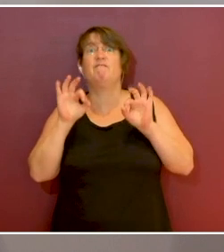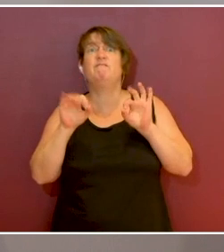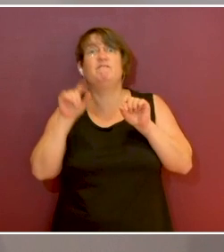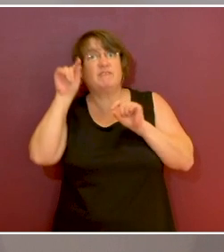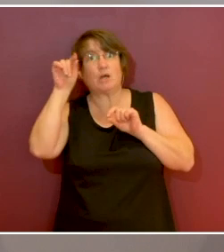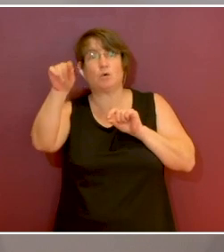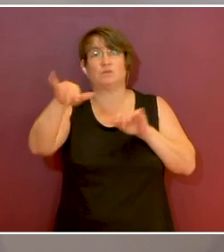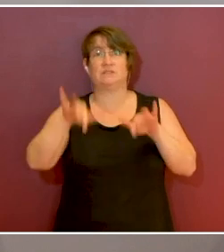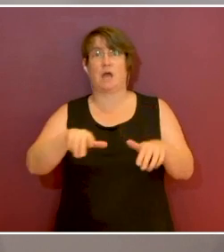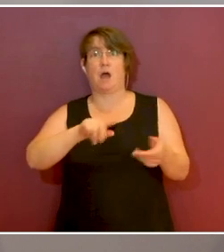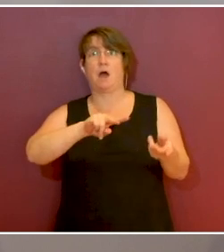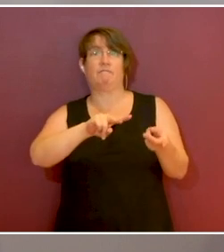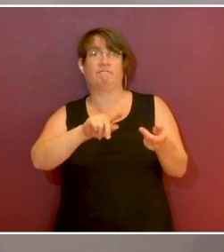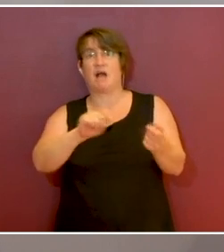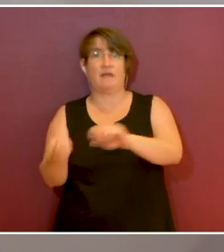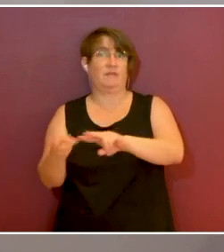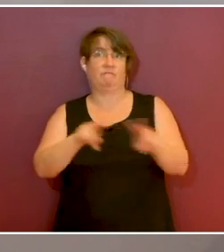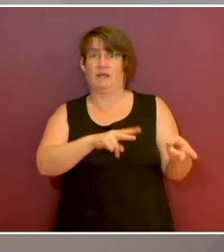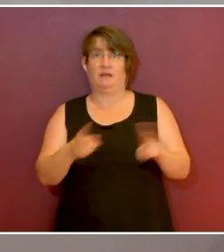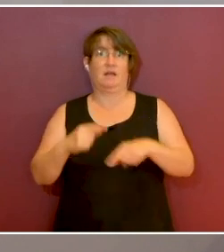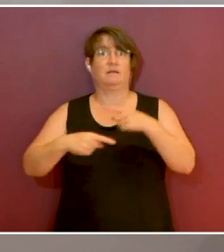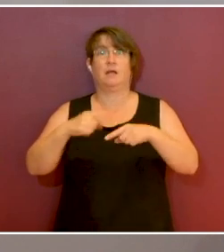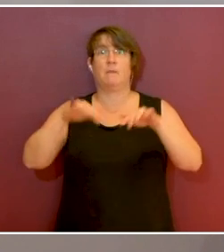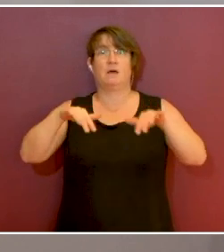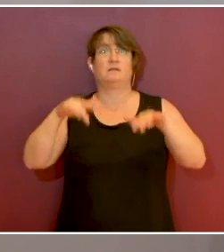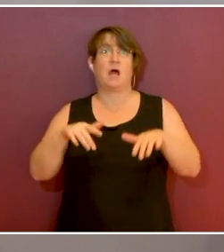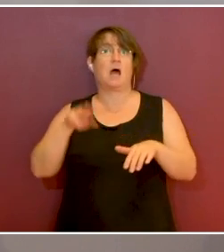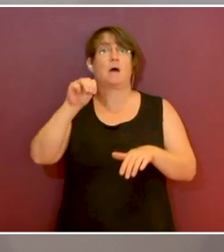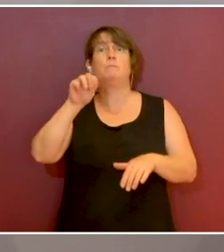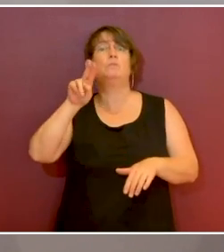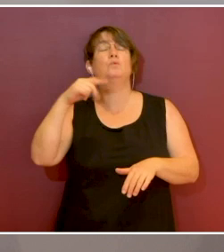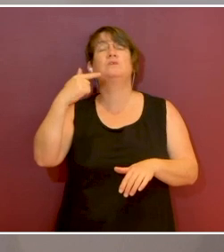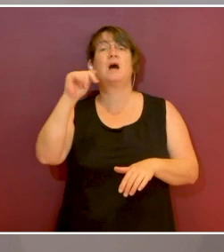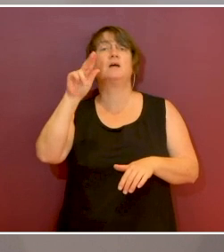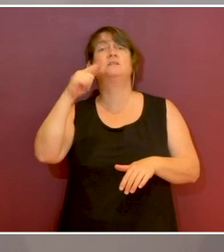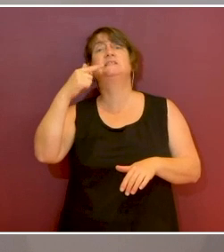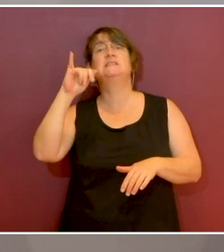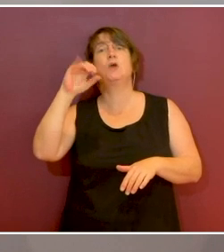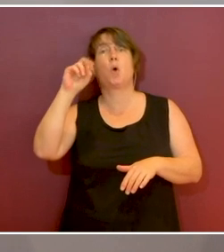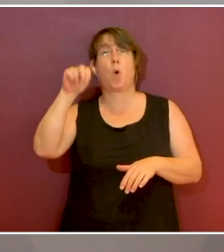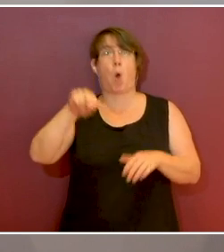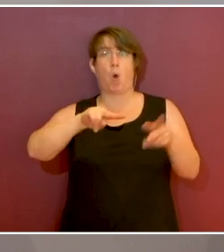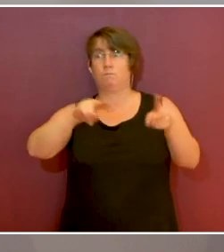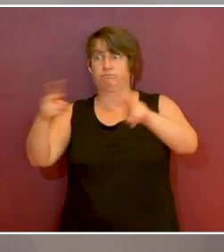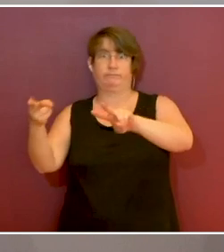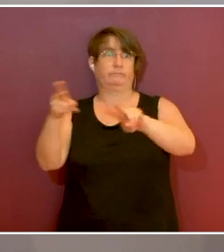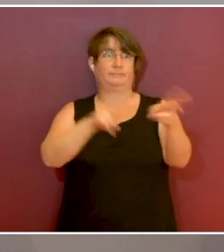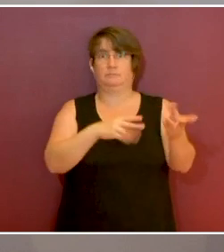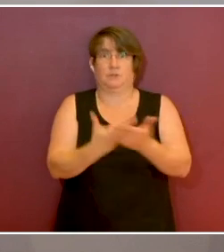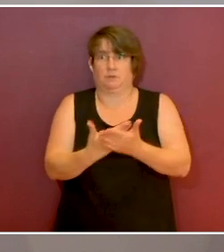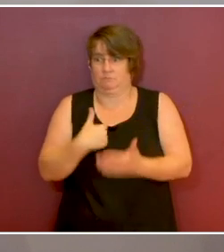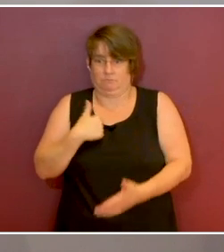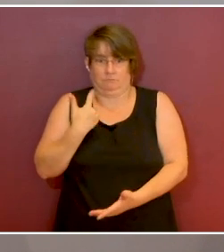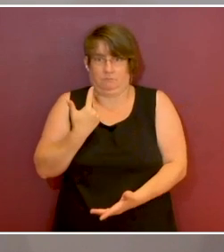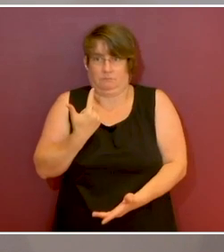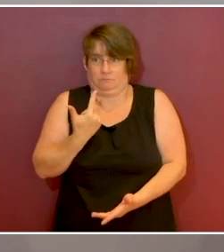neue Mutationen sehen, die auch nochmal neue Eigenschaften mit sich bringen. Deshalb gibt es gar keine absolute Antwort darauf. Ich hoffe, dass wir auch in